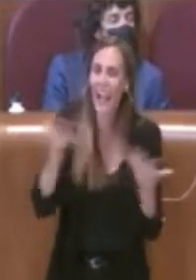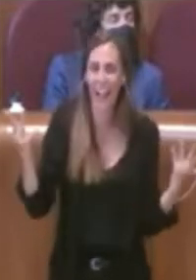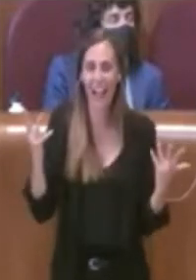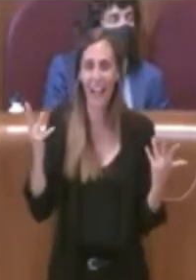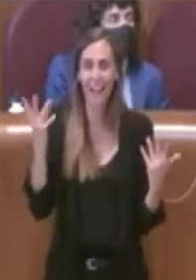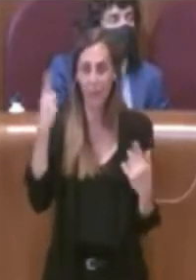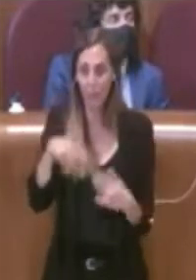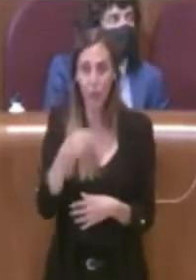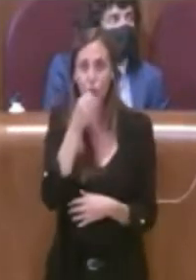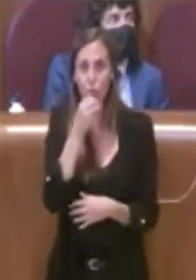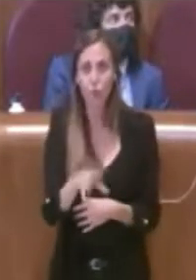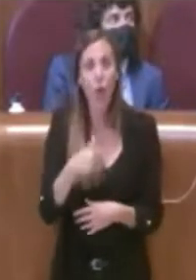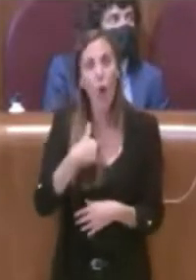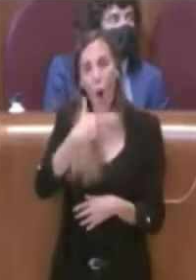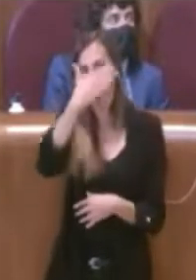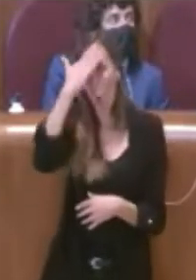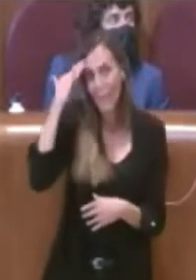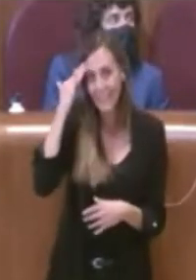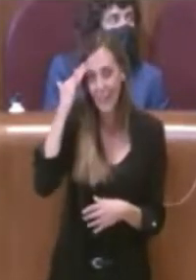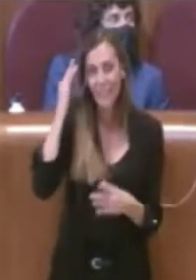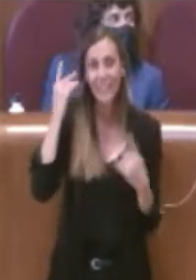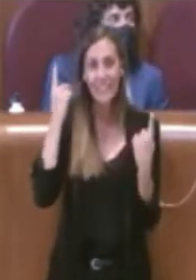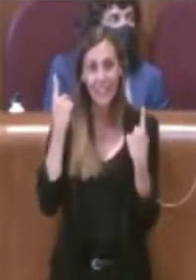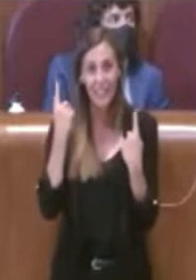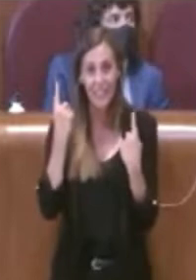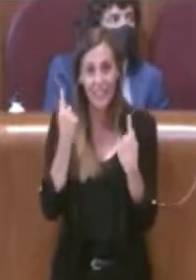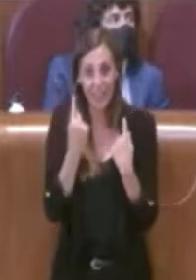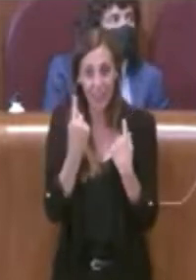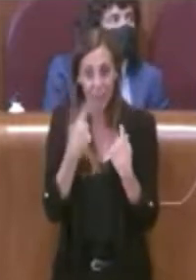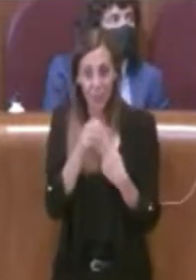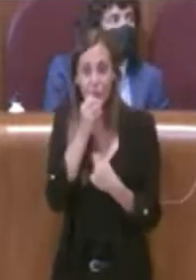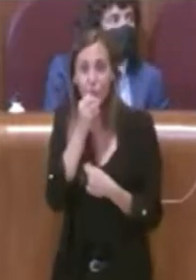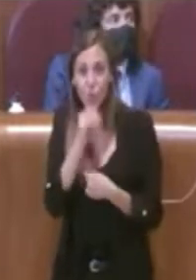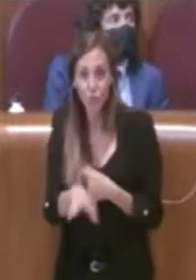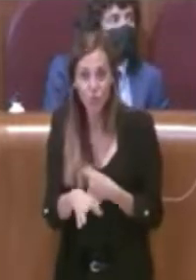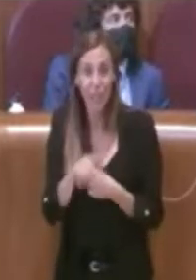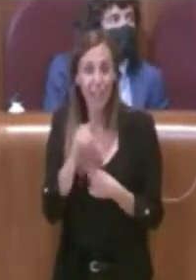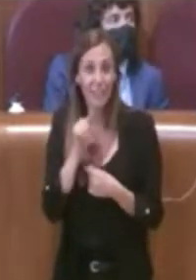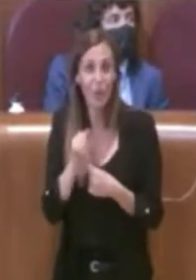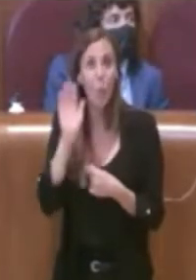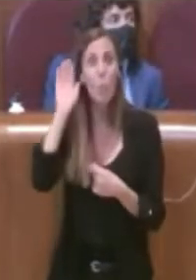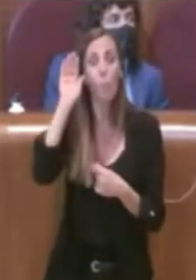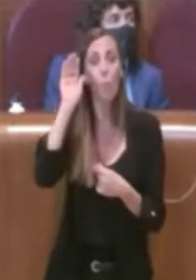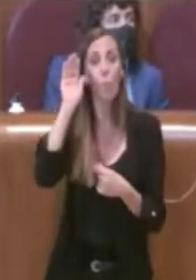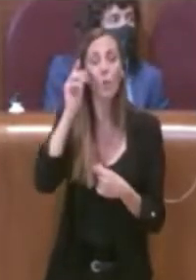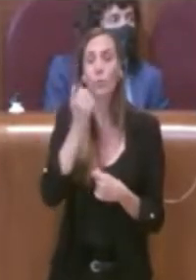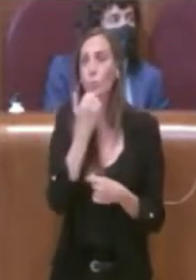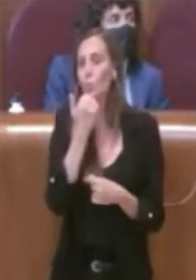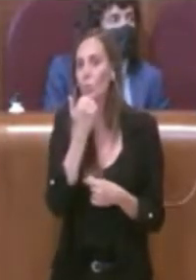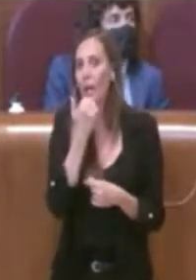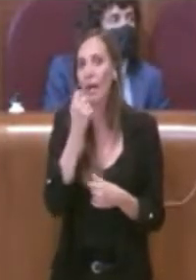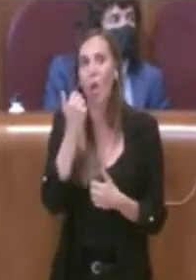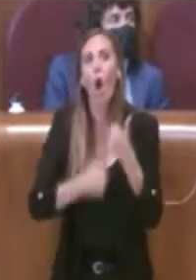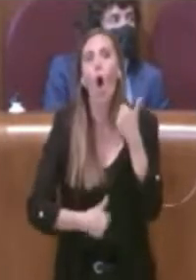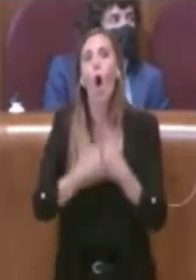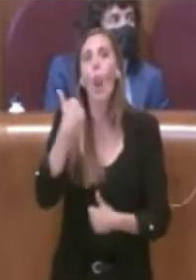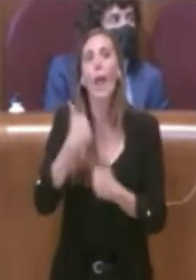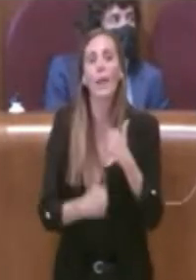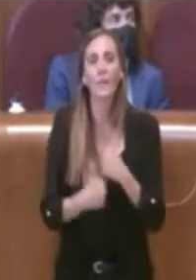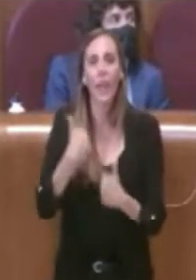quello che è accaduto è detto francamente anche su quello che è successo quella discarica di monte di scusate di